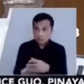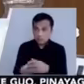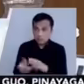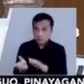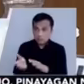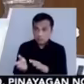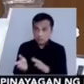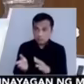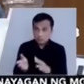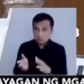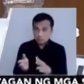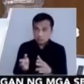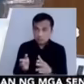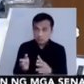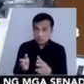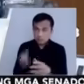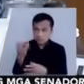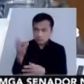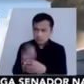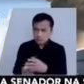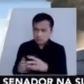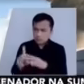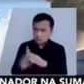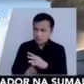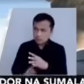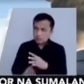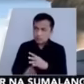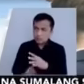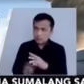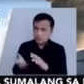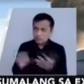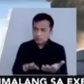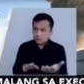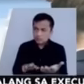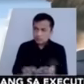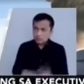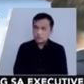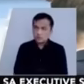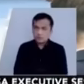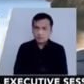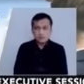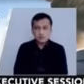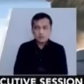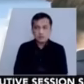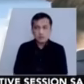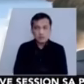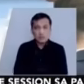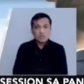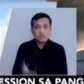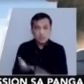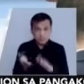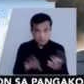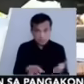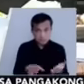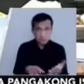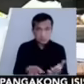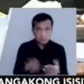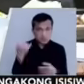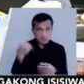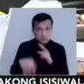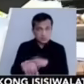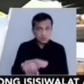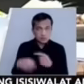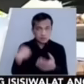nagdisappear sila or namatay sila namatay Maam ko and then yun yung panahon na dumating si